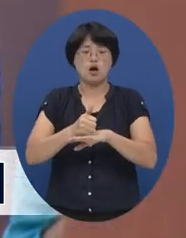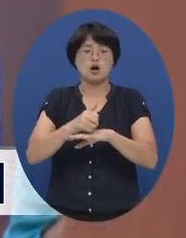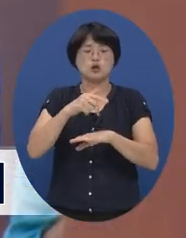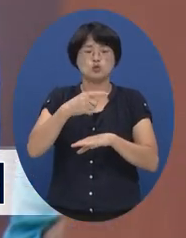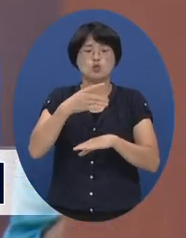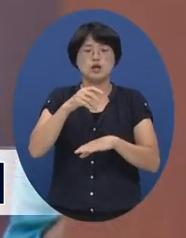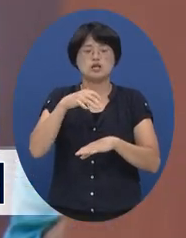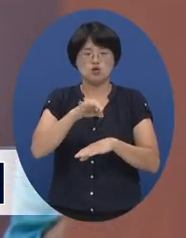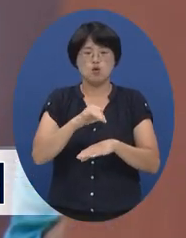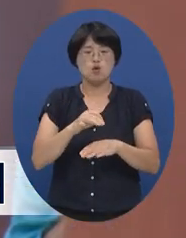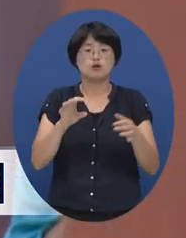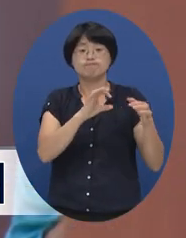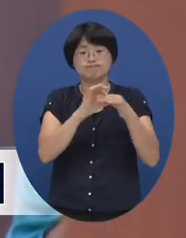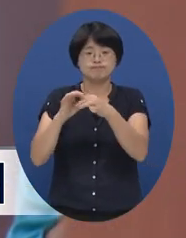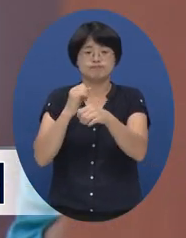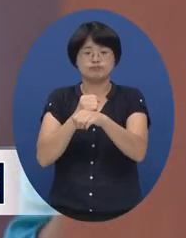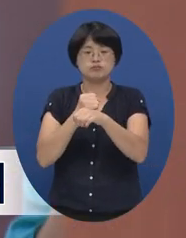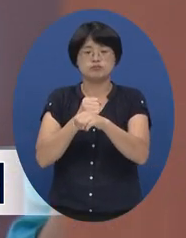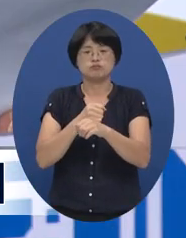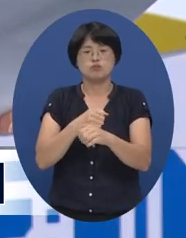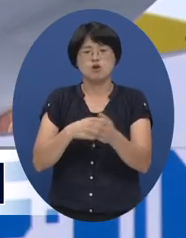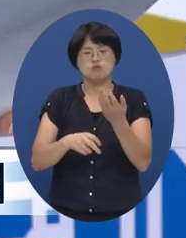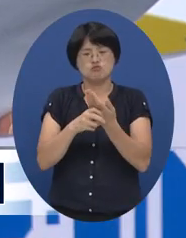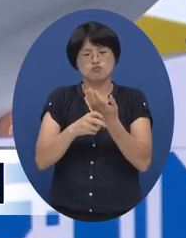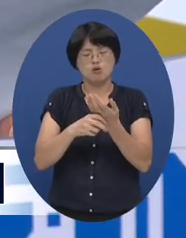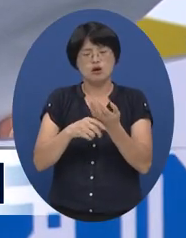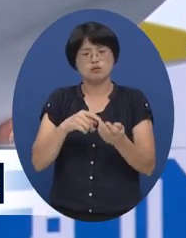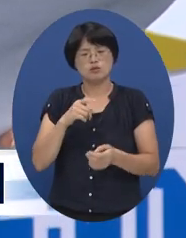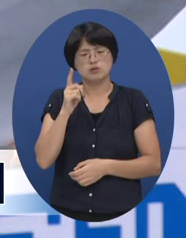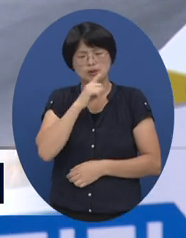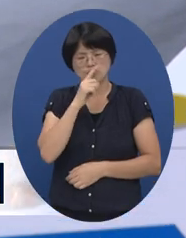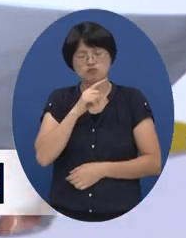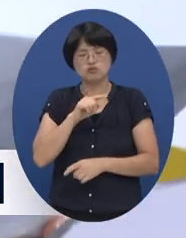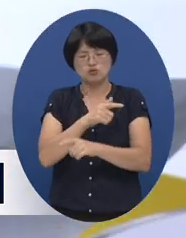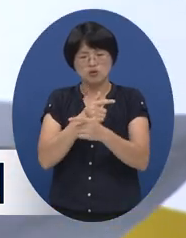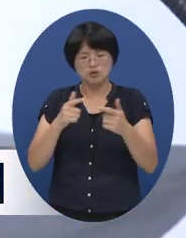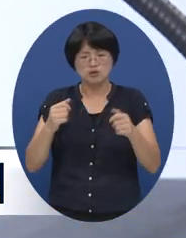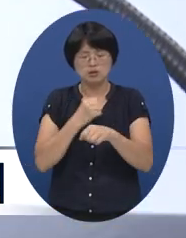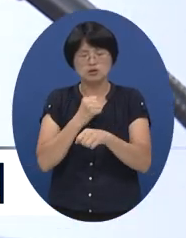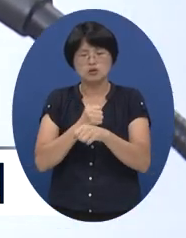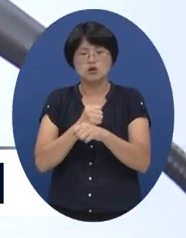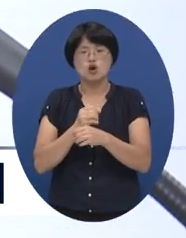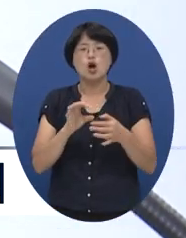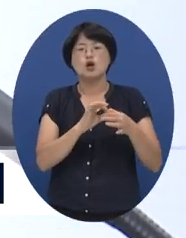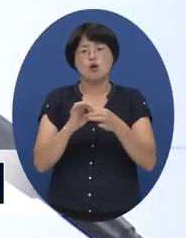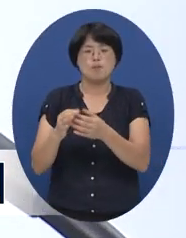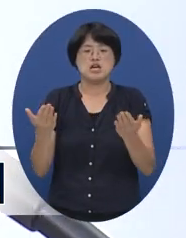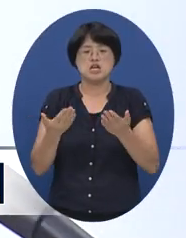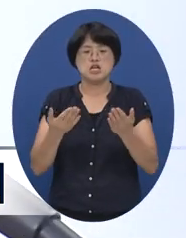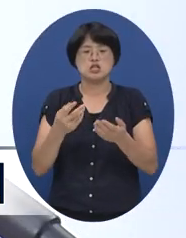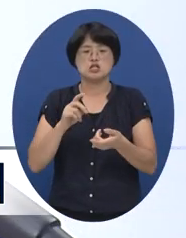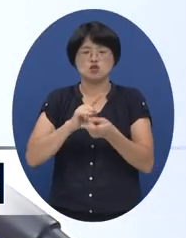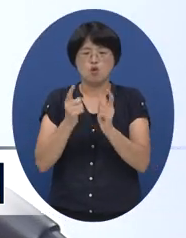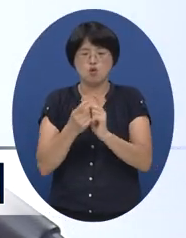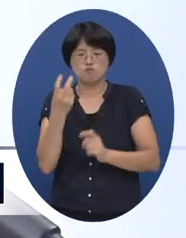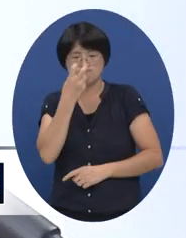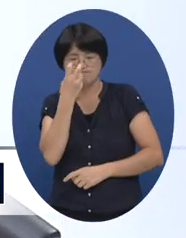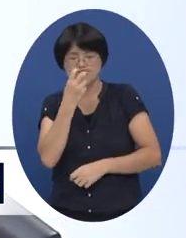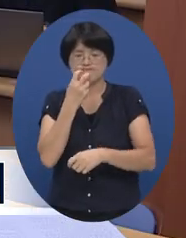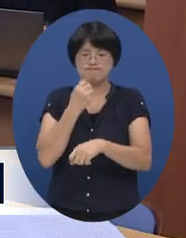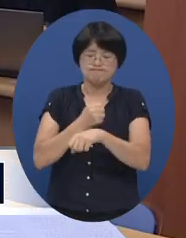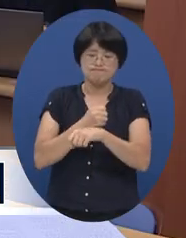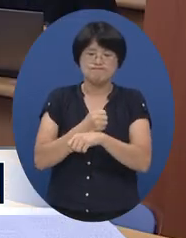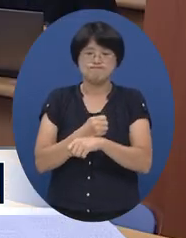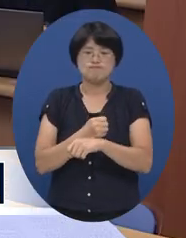조달청과 공유하고 불공정 조달 행위를 막기 위해 중앙정부와 지자체 간 협업 감시 체계 구축과